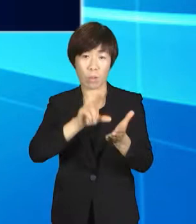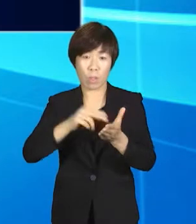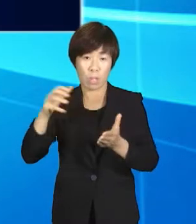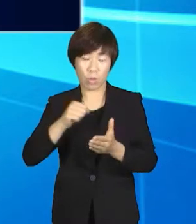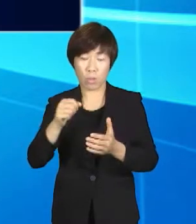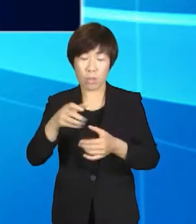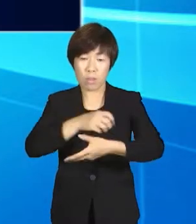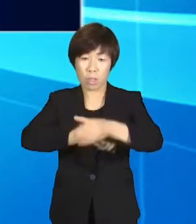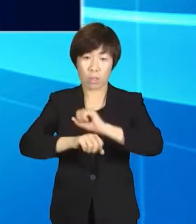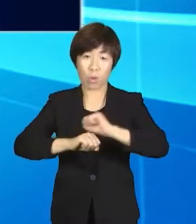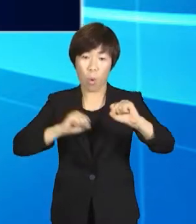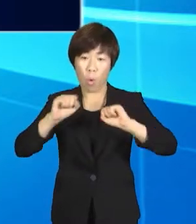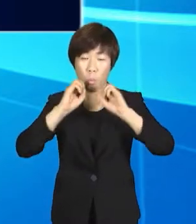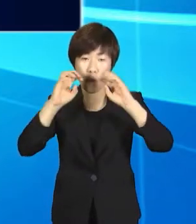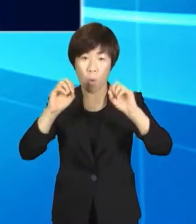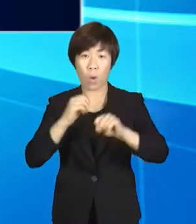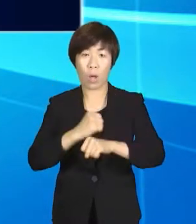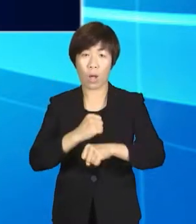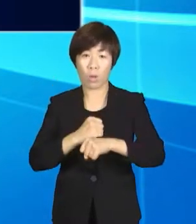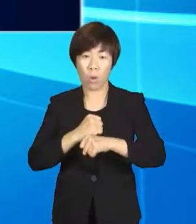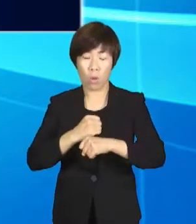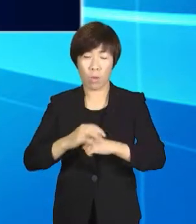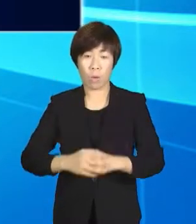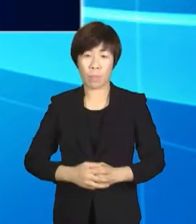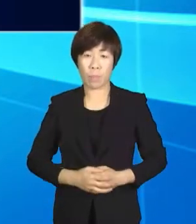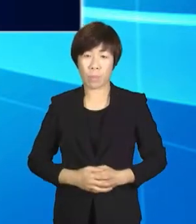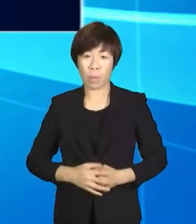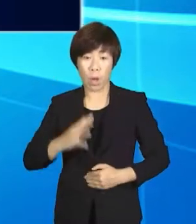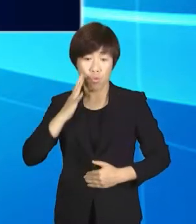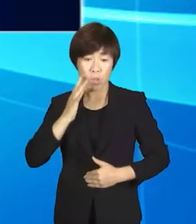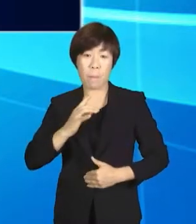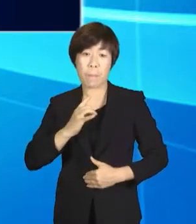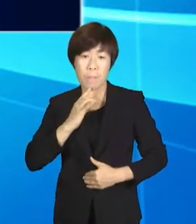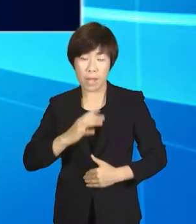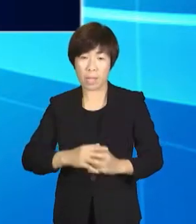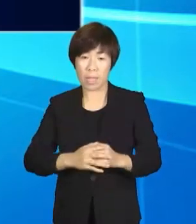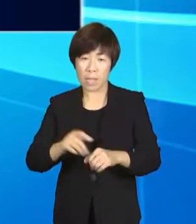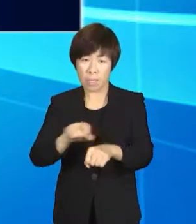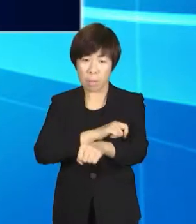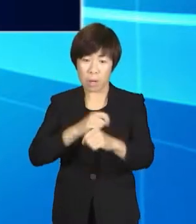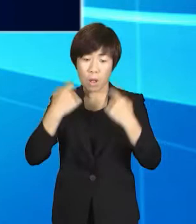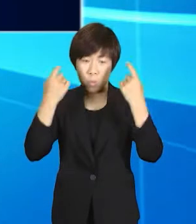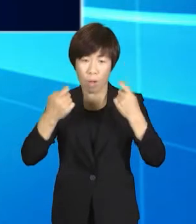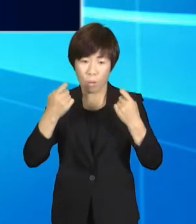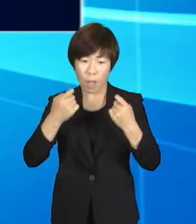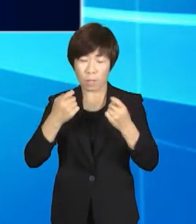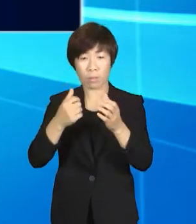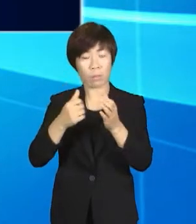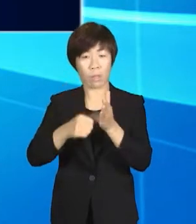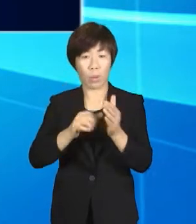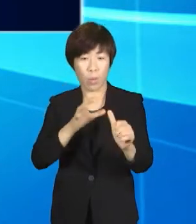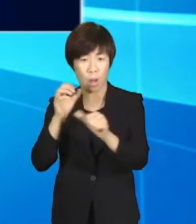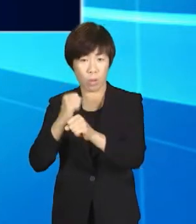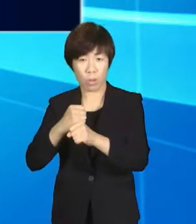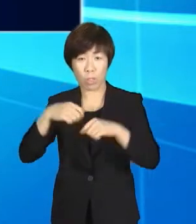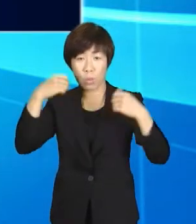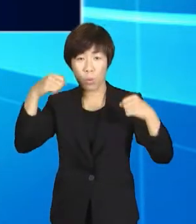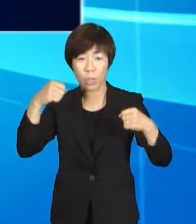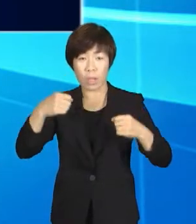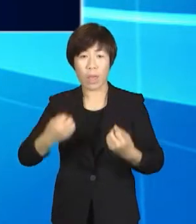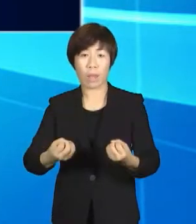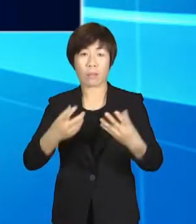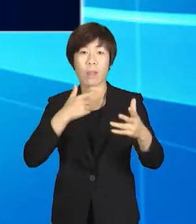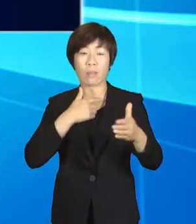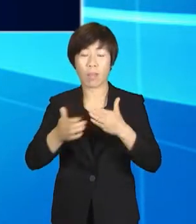슬로건으로 적극적인 홍보를 실시하고 관광 수용 폐쇄 개선과 울산만의 차별화된 관광 자원을 활용한